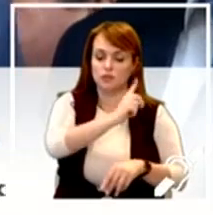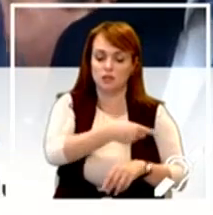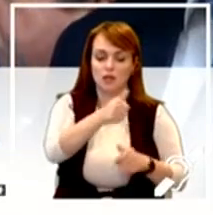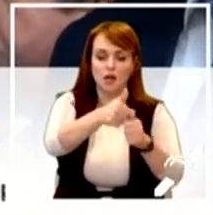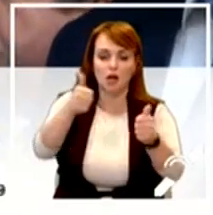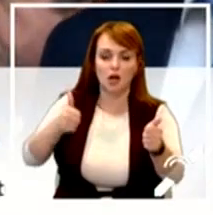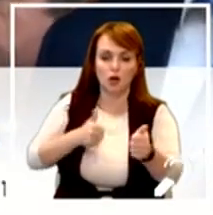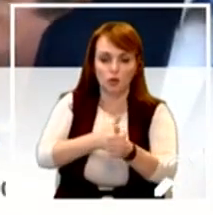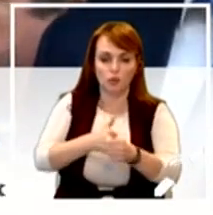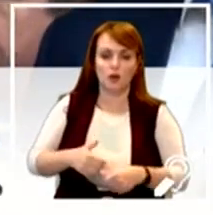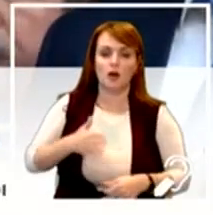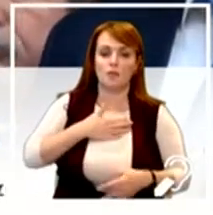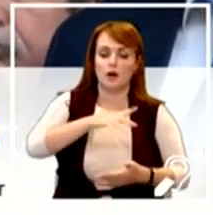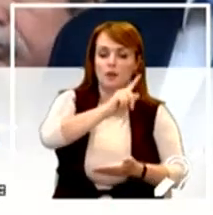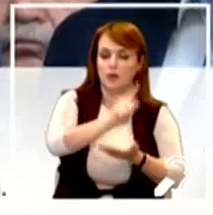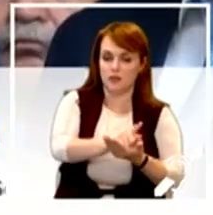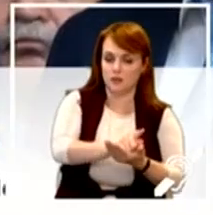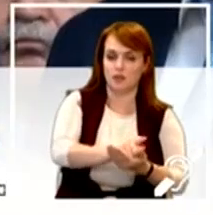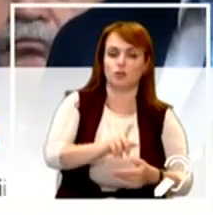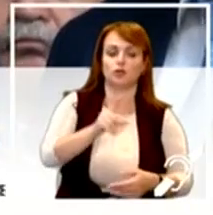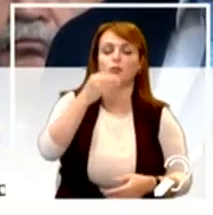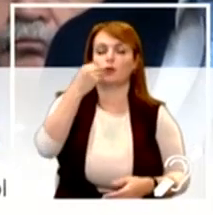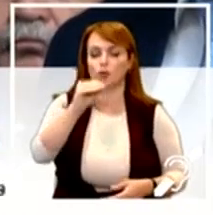nostru este să aduc Chișinău în față,